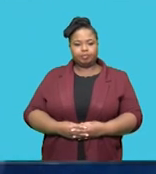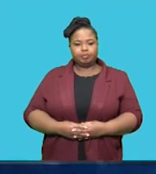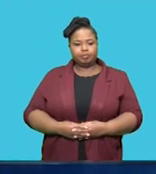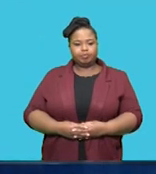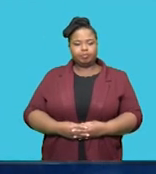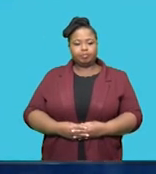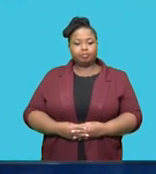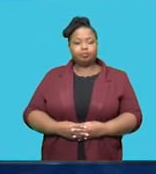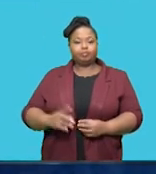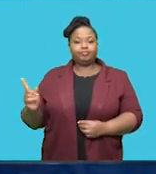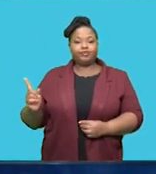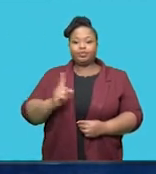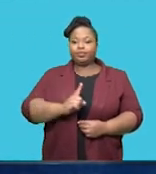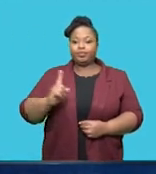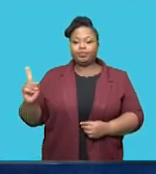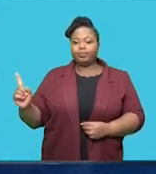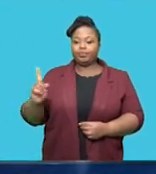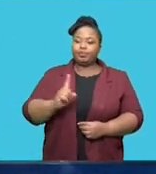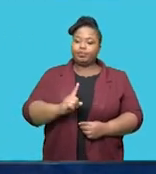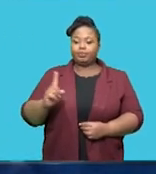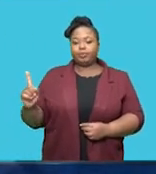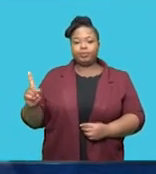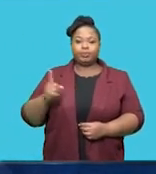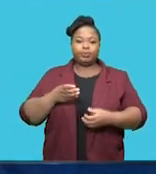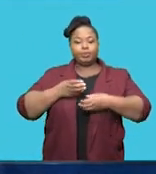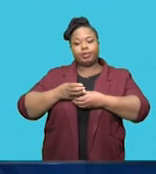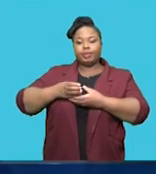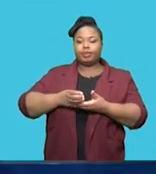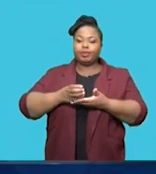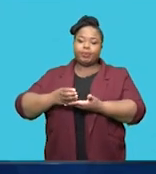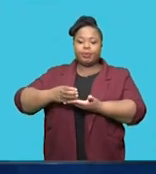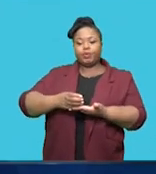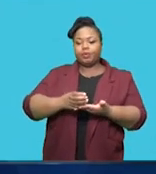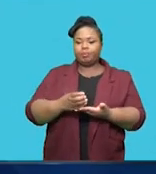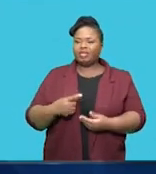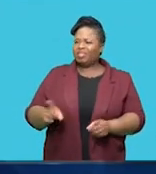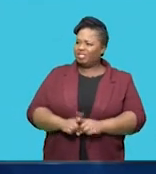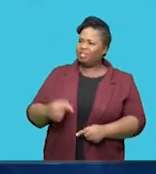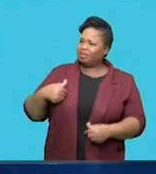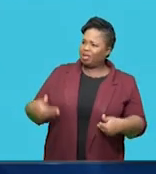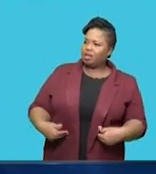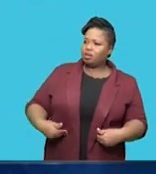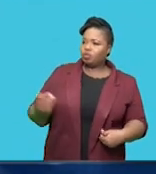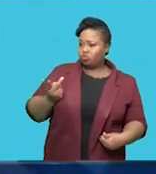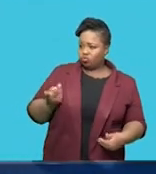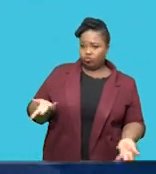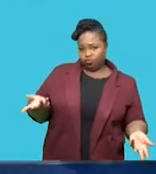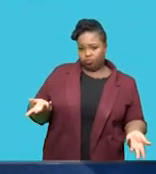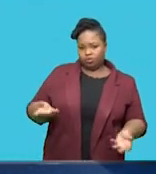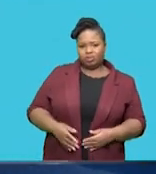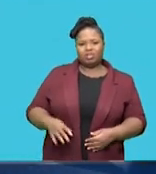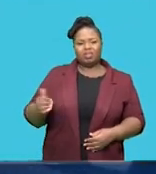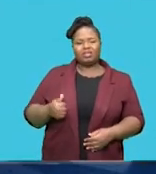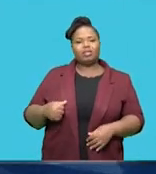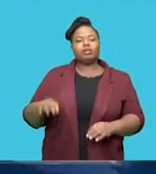Batlakena batswe bakene batshwere di komiki tsa bona and ka nako lwena ha wa ja kere. Yes, so ba re